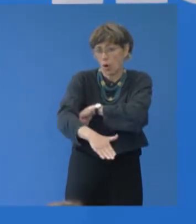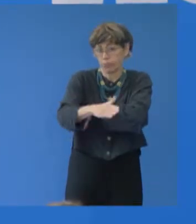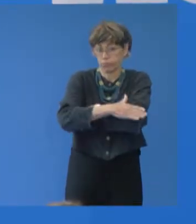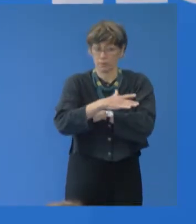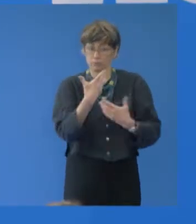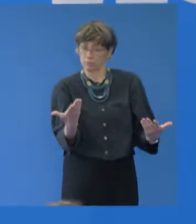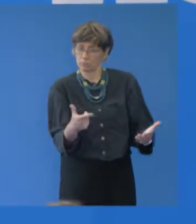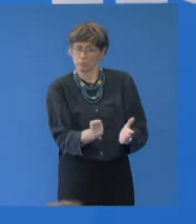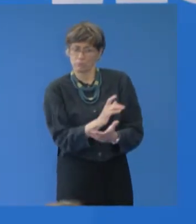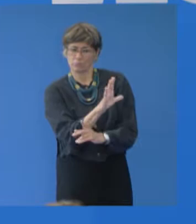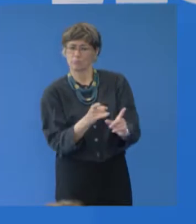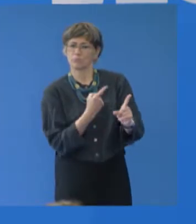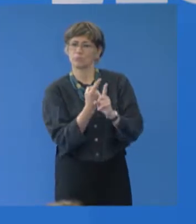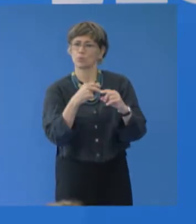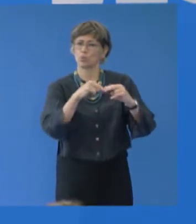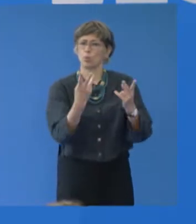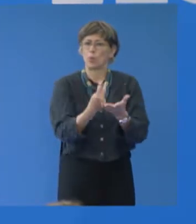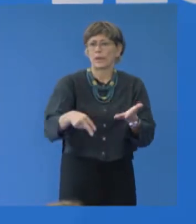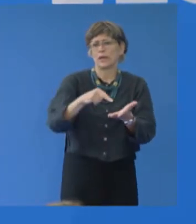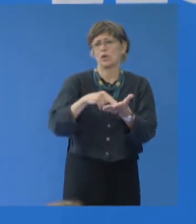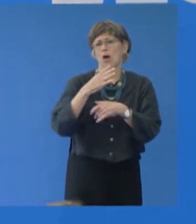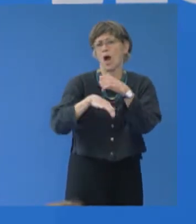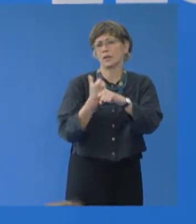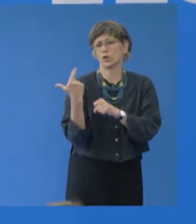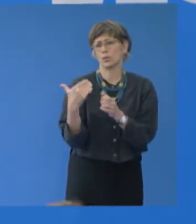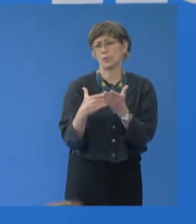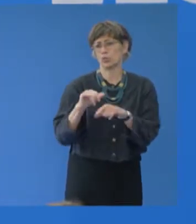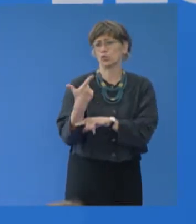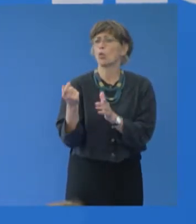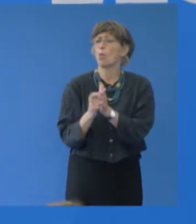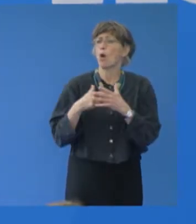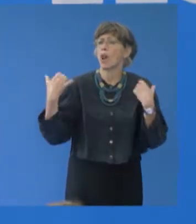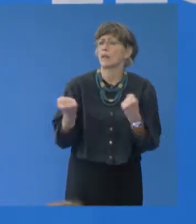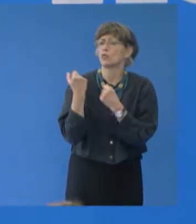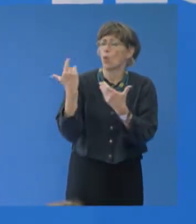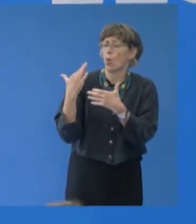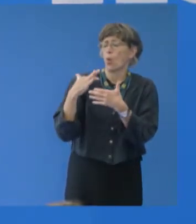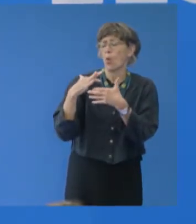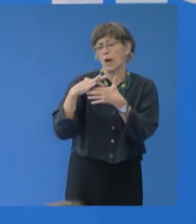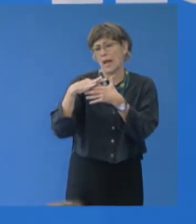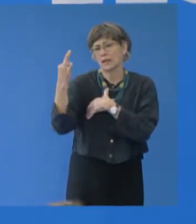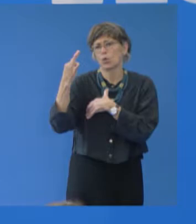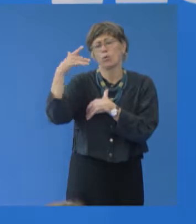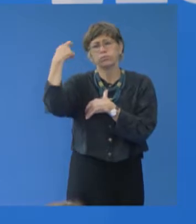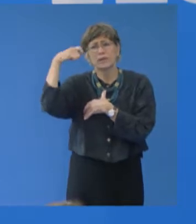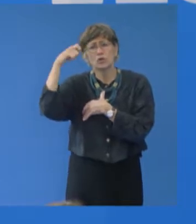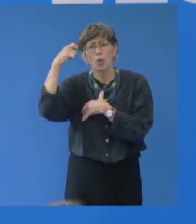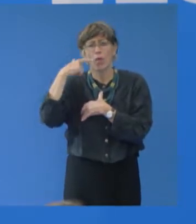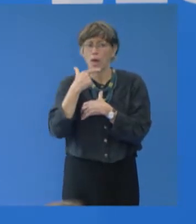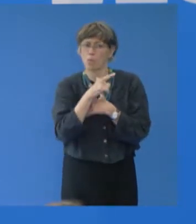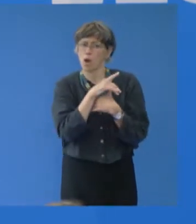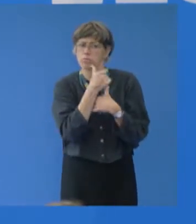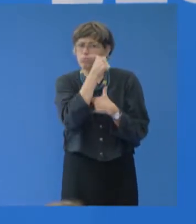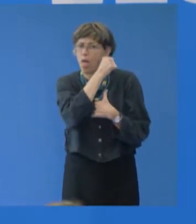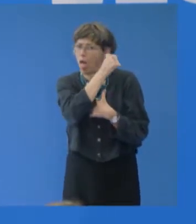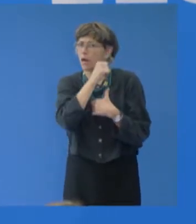Nicolas Dupont-Aignan en 2012, lors des présidentielles, où je l'avais parrainé. Agricultrice en pleine crise du